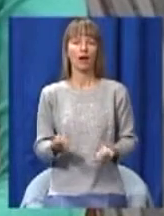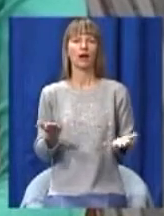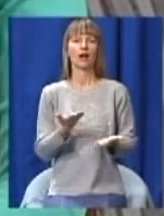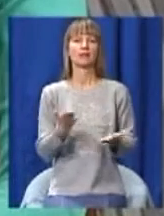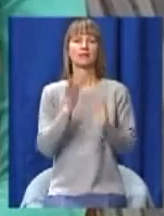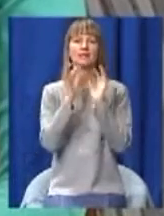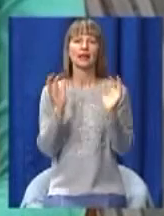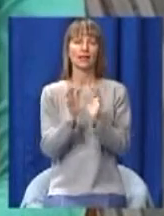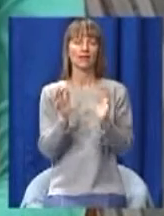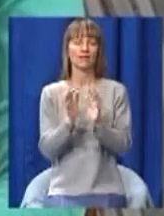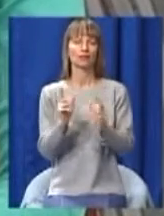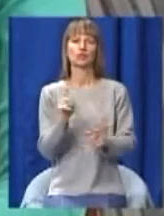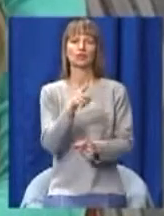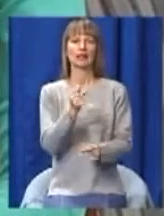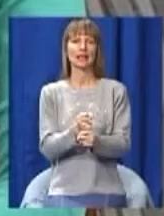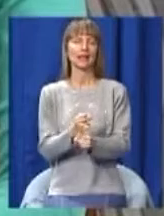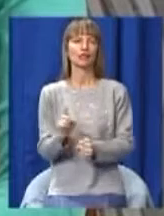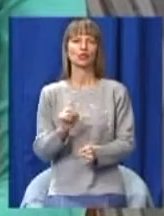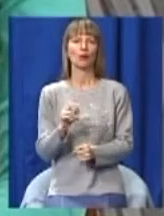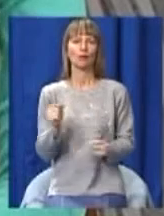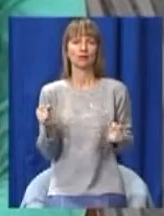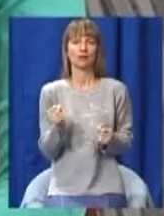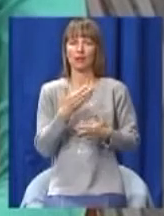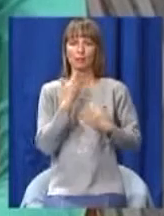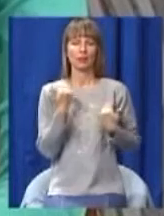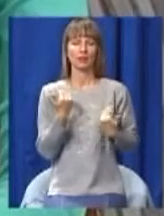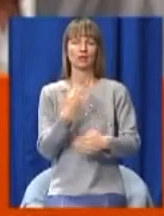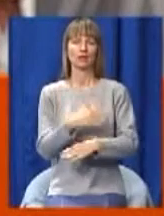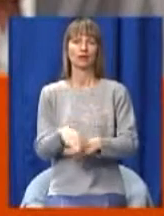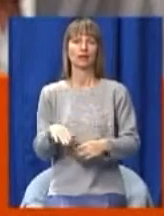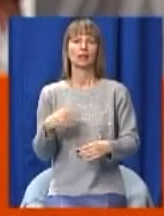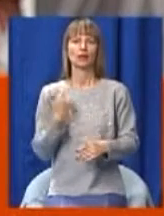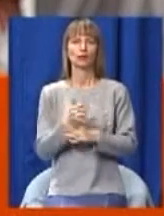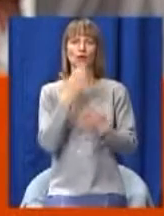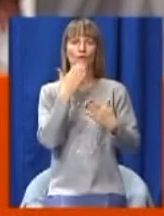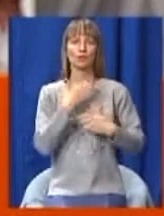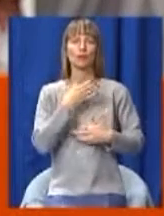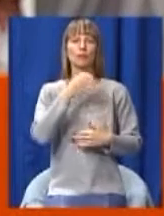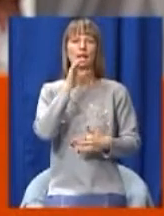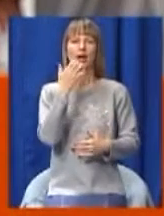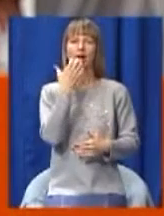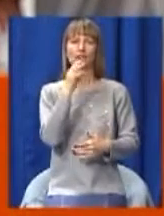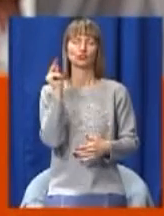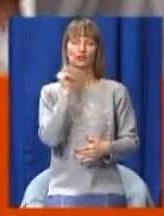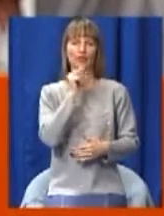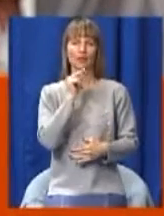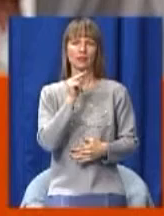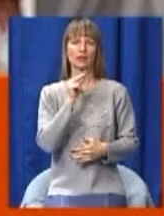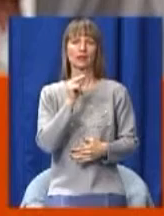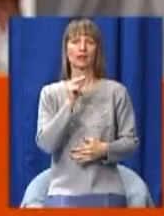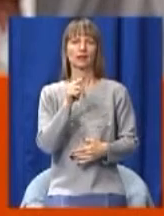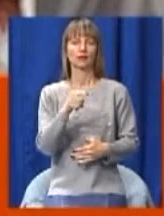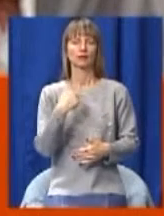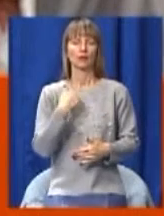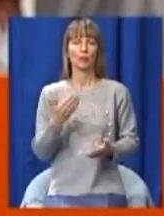ти зігріваєшся? Що ти робиш для того, щоб не замерзнути на дворі? Я дуже полюбляю пити гарячий чай, він